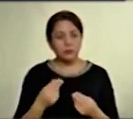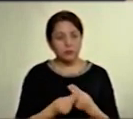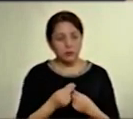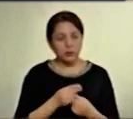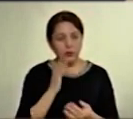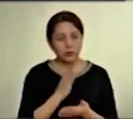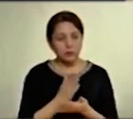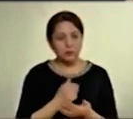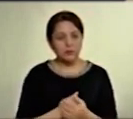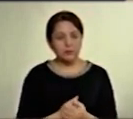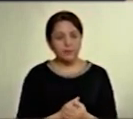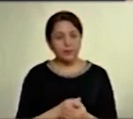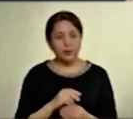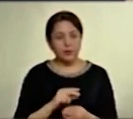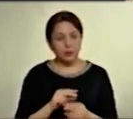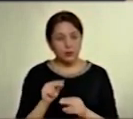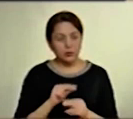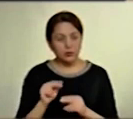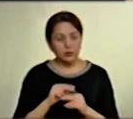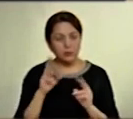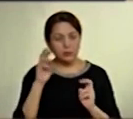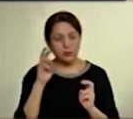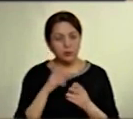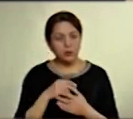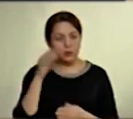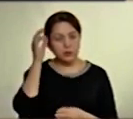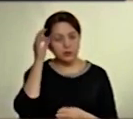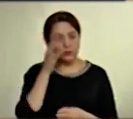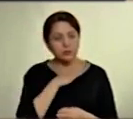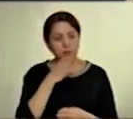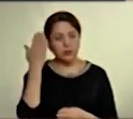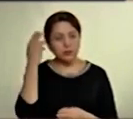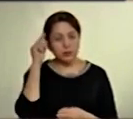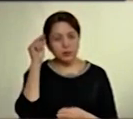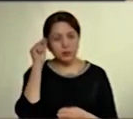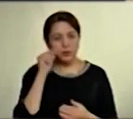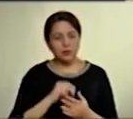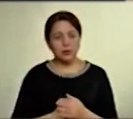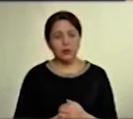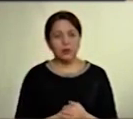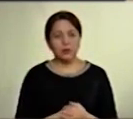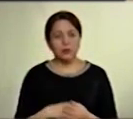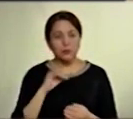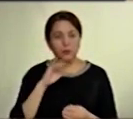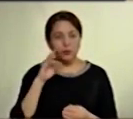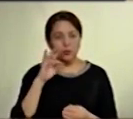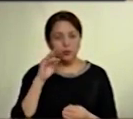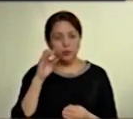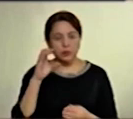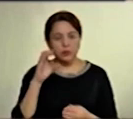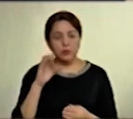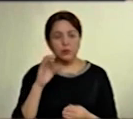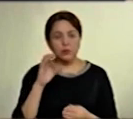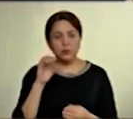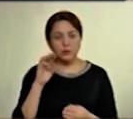olishimiz mumkin bo'ldi o'tilgan mavzulardan. Yodingizda bo'lsa, oldingi darsimiz demak Yunon Fors urushlari